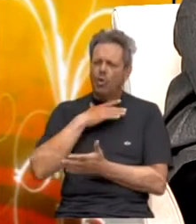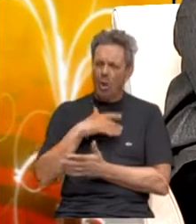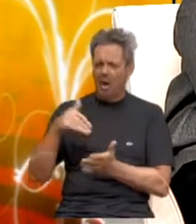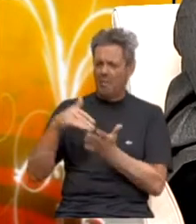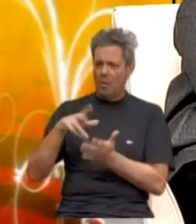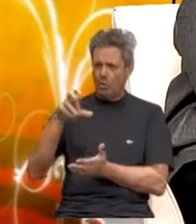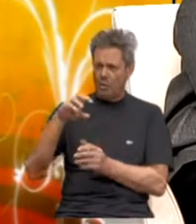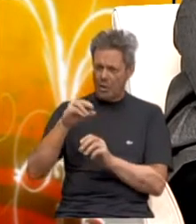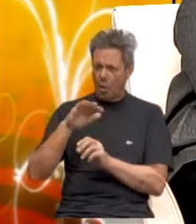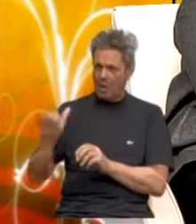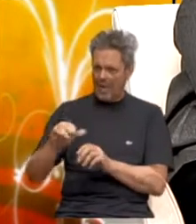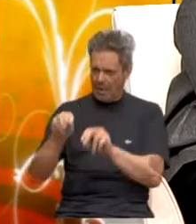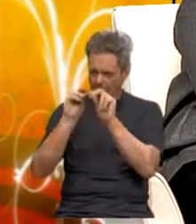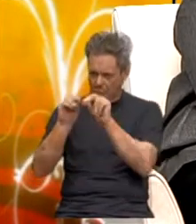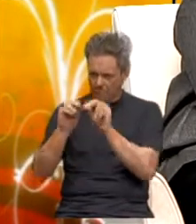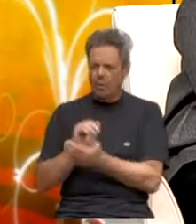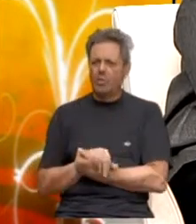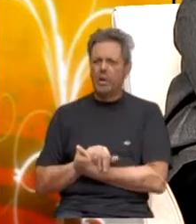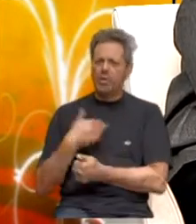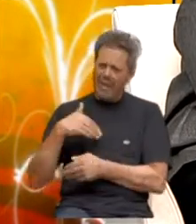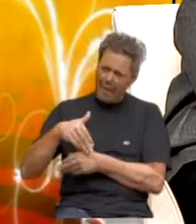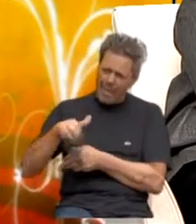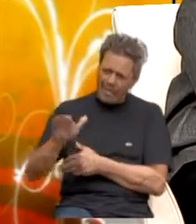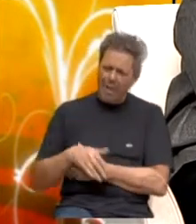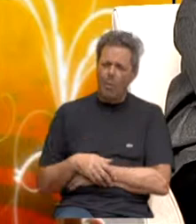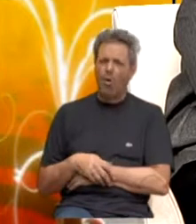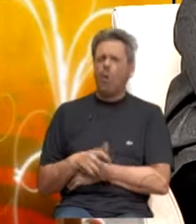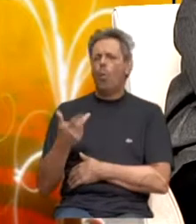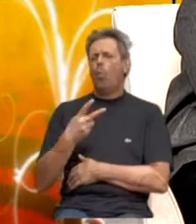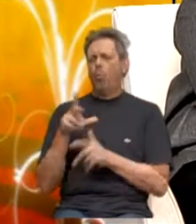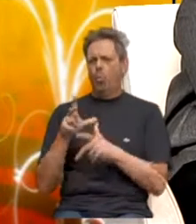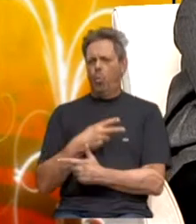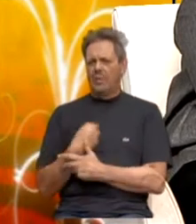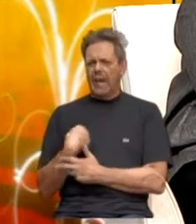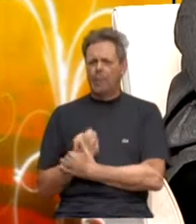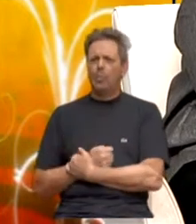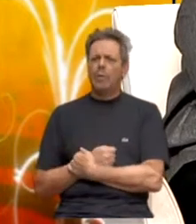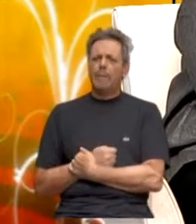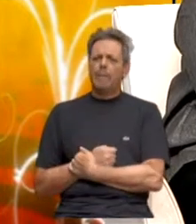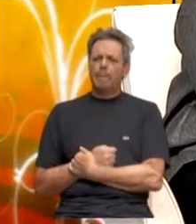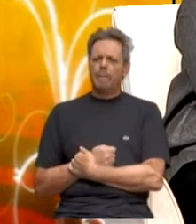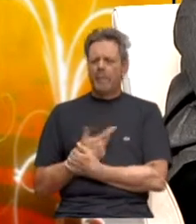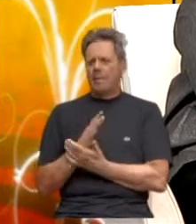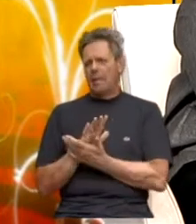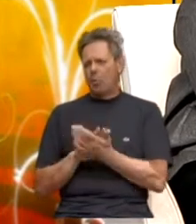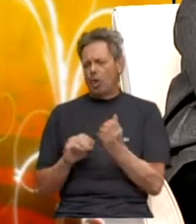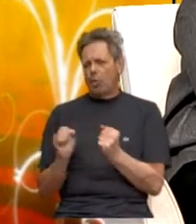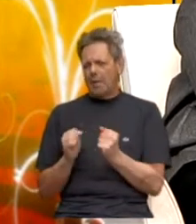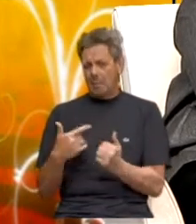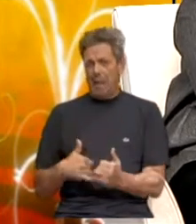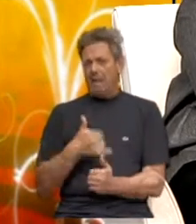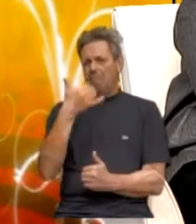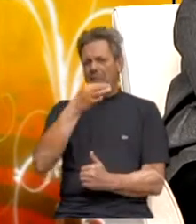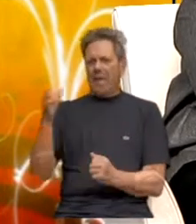1300 djece je educirano. A sada nastavljamo edukaciju opet u gradu Zagrebu. Evo, sa početkom jeseni, danas je prvi